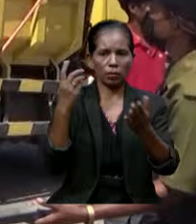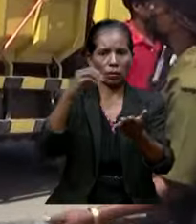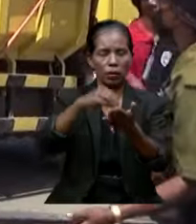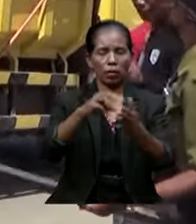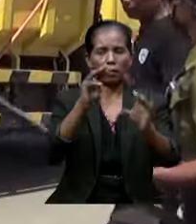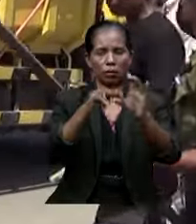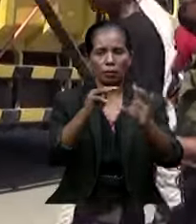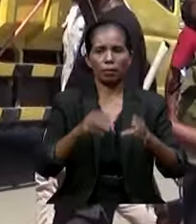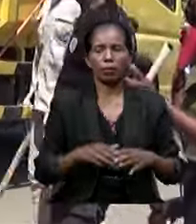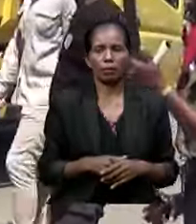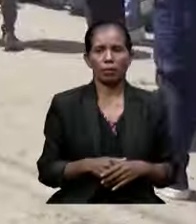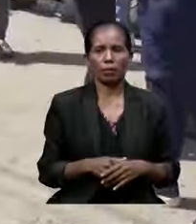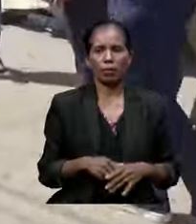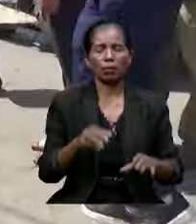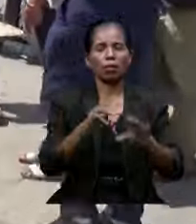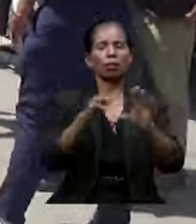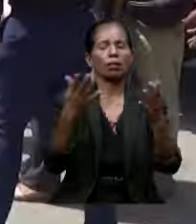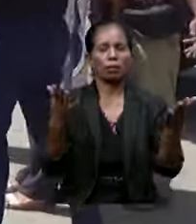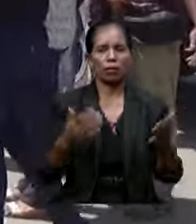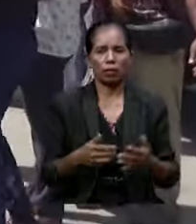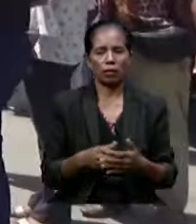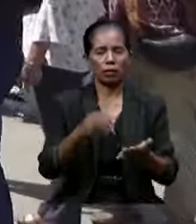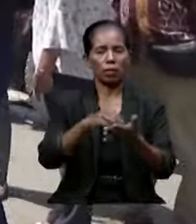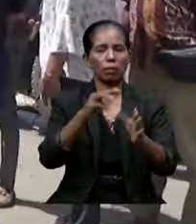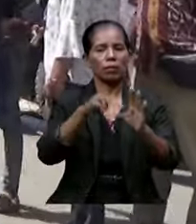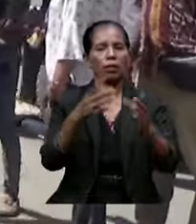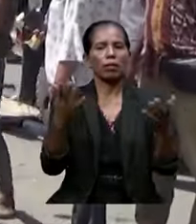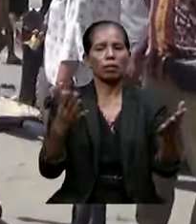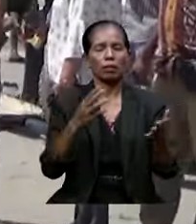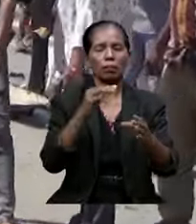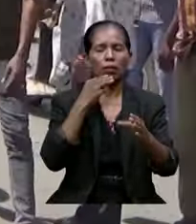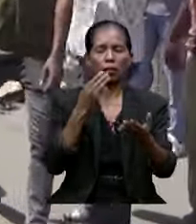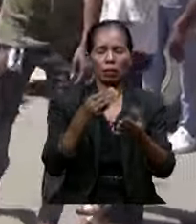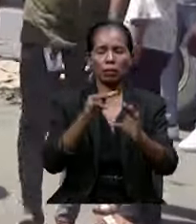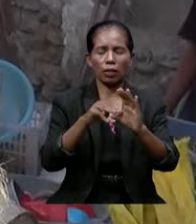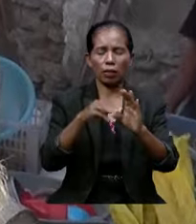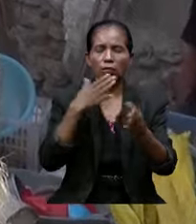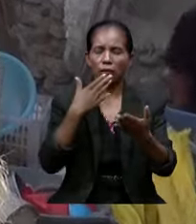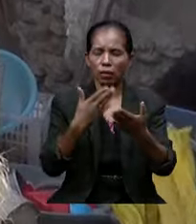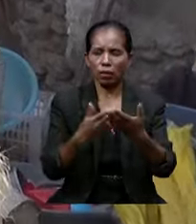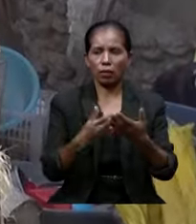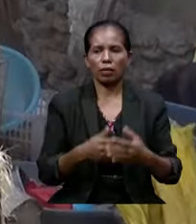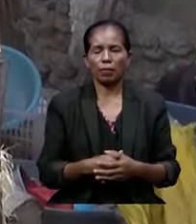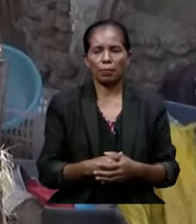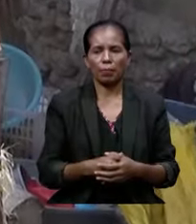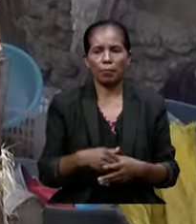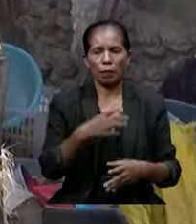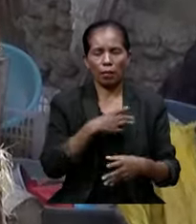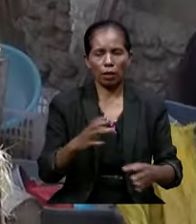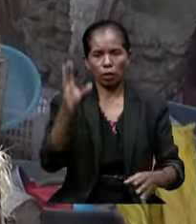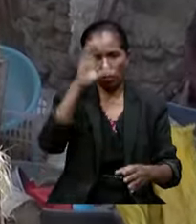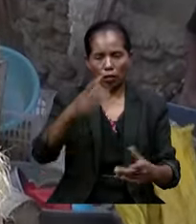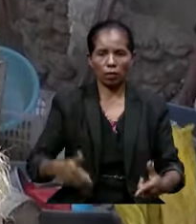Merkadu, sira kria merkadu nebe. Loke merkadu nebe. Agora merkadu dia kau naga, ladia kau naga, sobu tu sobu saya. Agora polisi ni moris ni lak